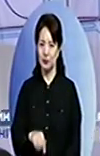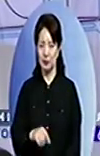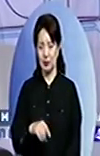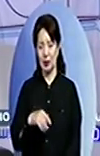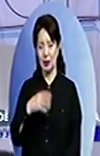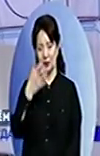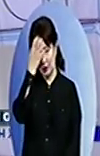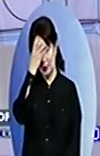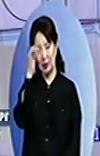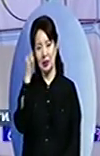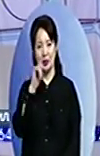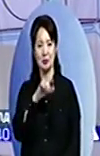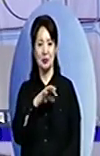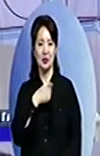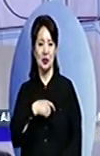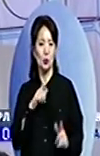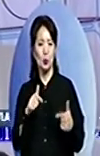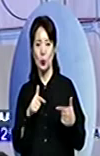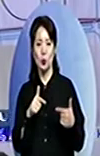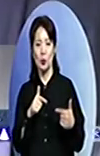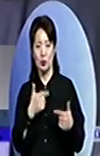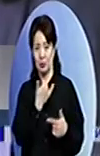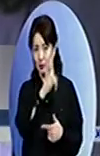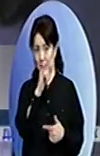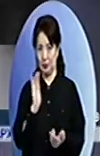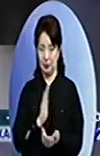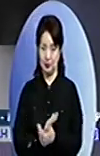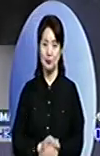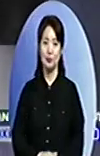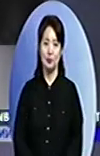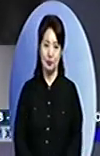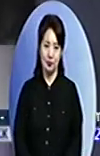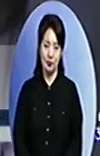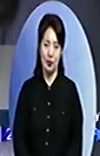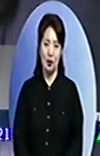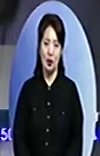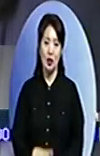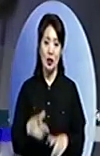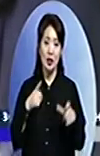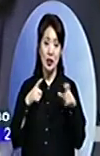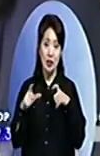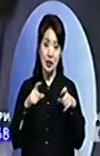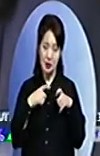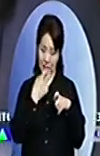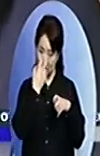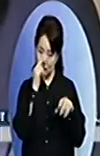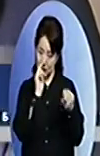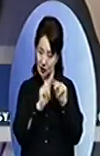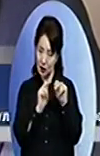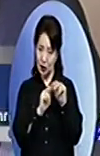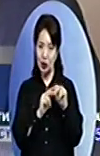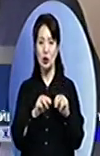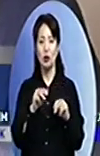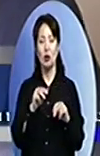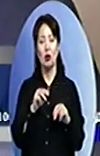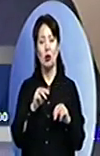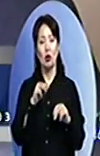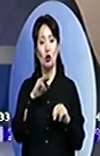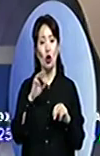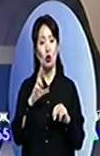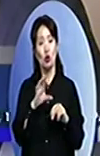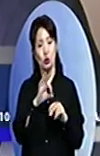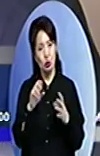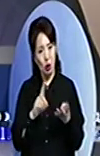гишүүд эсрэг байсууртай байгаа маа. Тэр эдийн засгийн хяналтын тогтолцоо, татвар ордог тогтолцоо юм уу ч бүгд